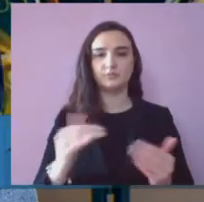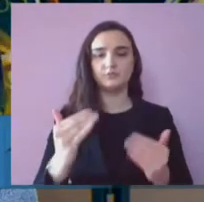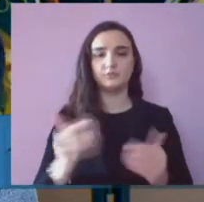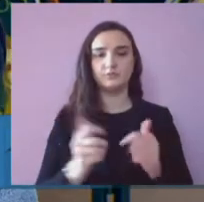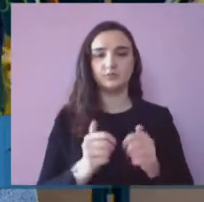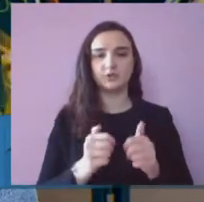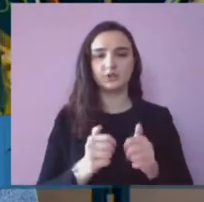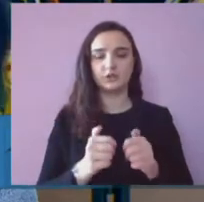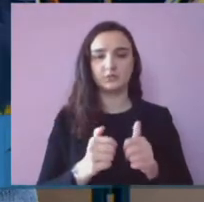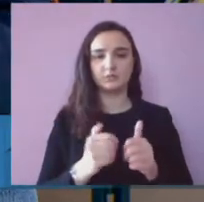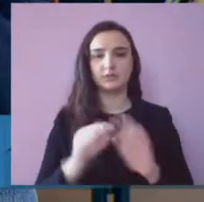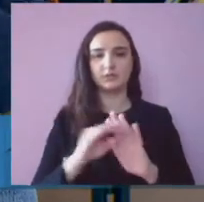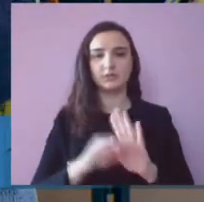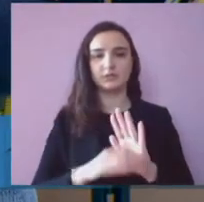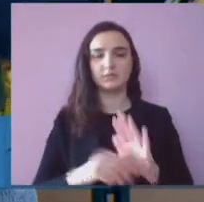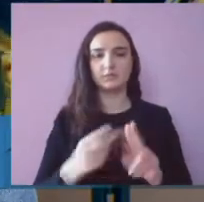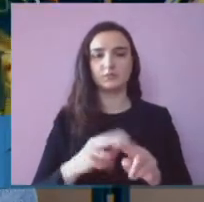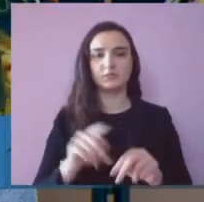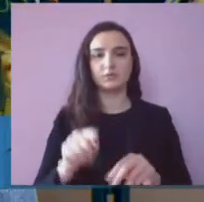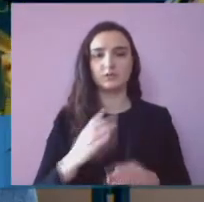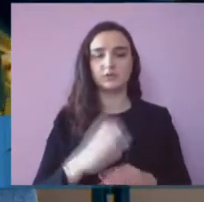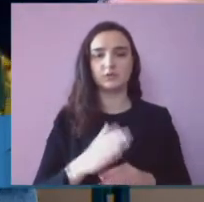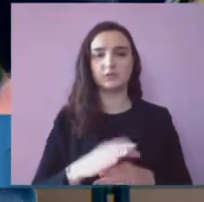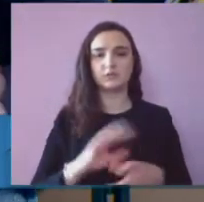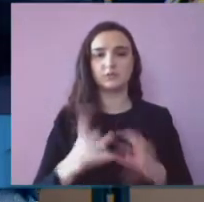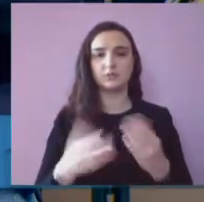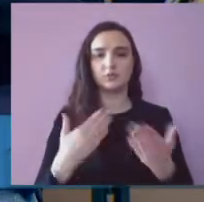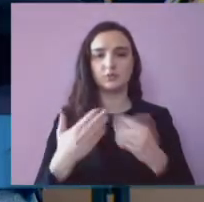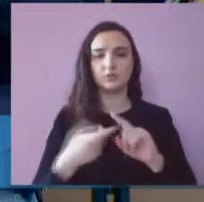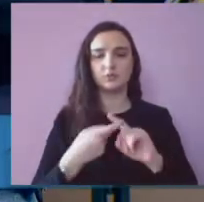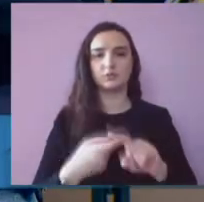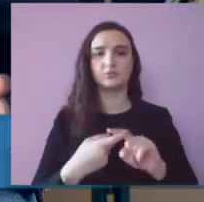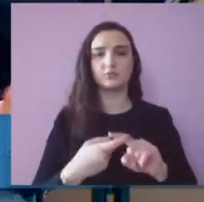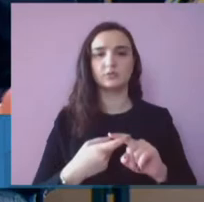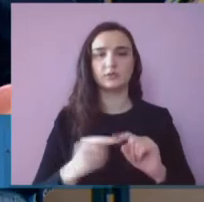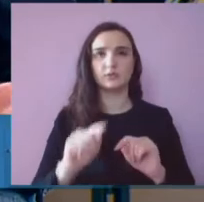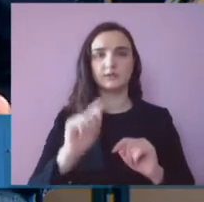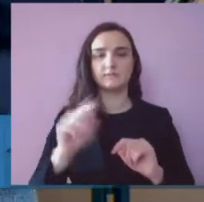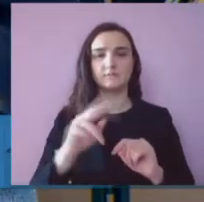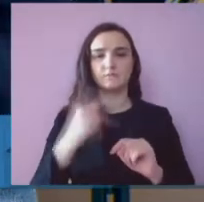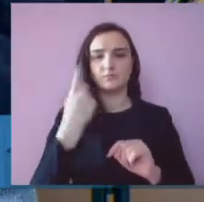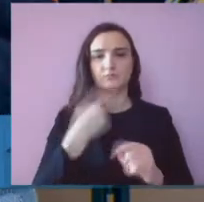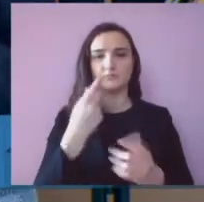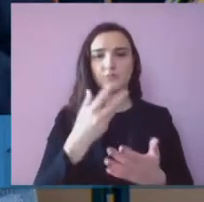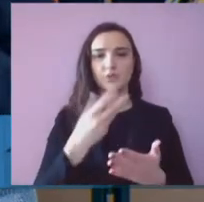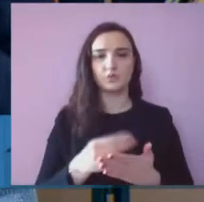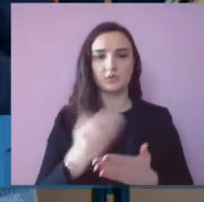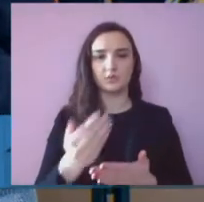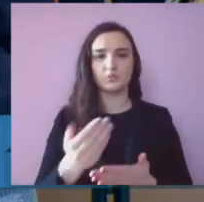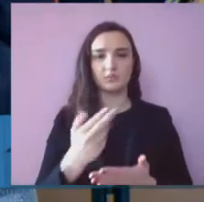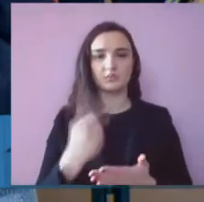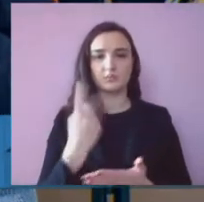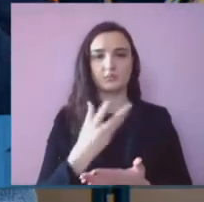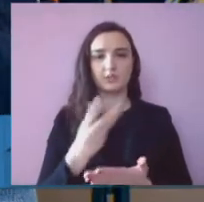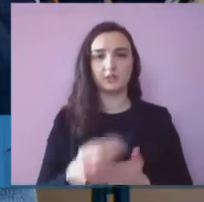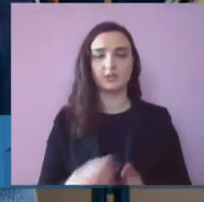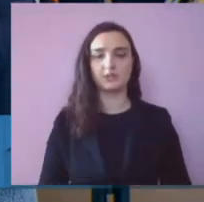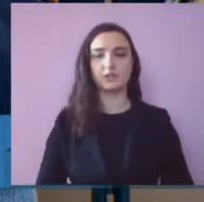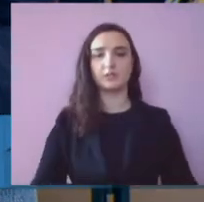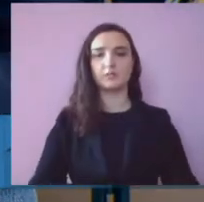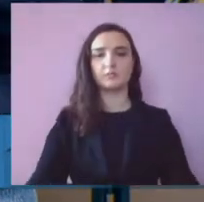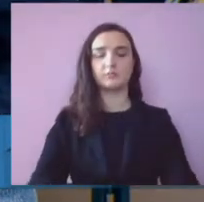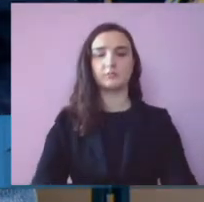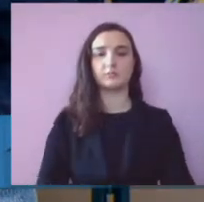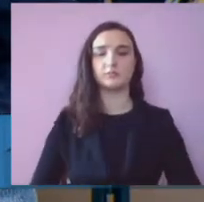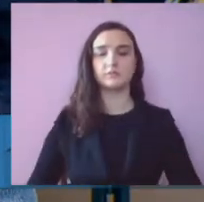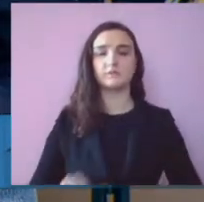სისტემა, იმიტომ რომ ეს არის კონტაქტი გარე სამყაროსთან. და პერსონალურია. რა თქმა უნდა, პირადია, მიხდით, თვითონ როგორც უნდა